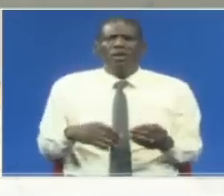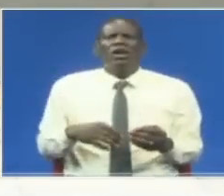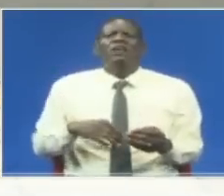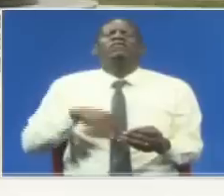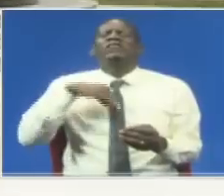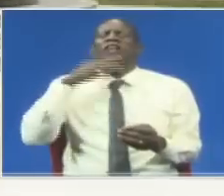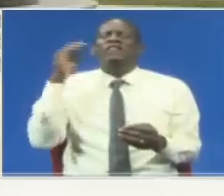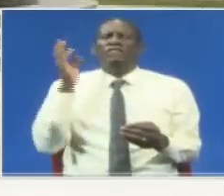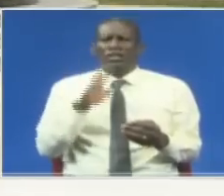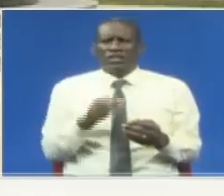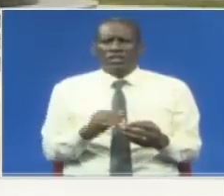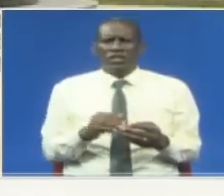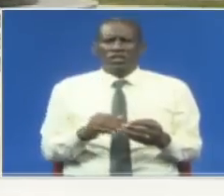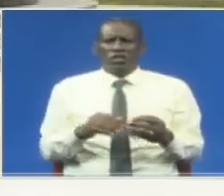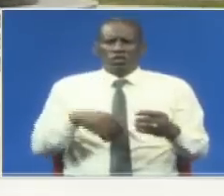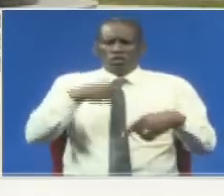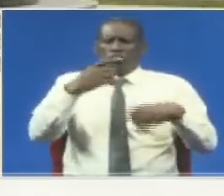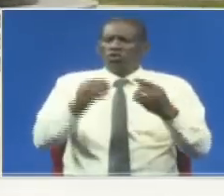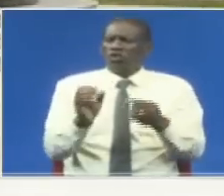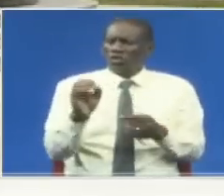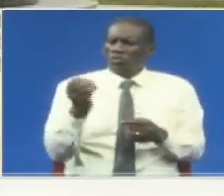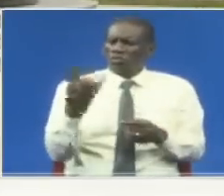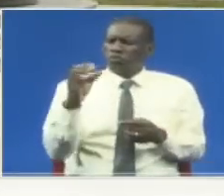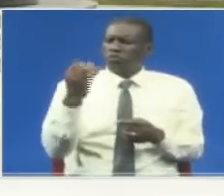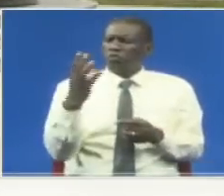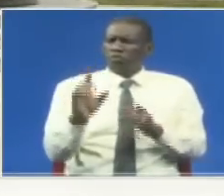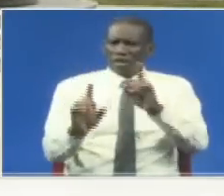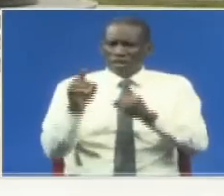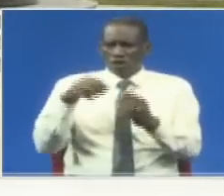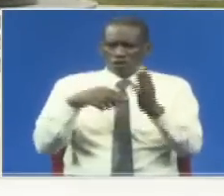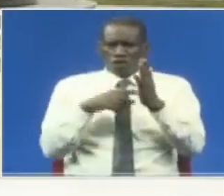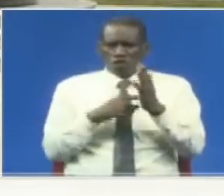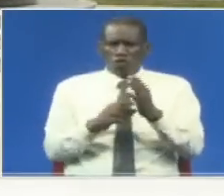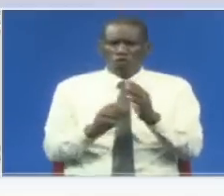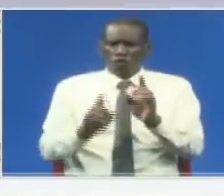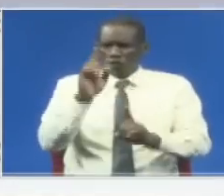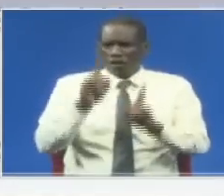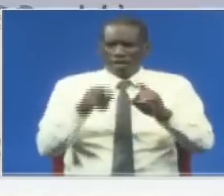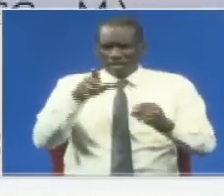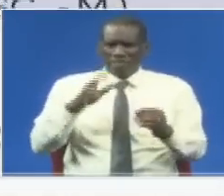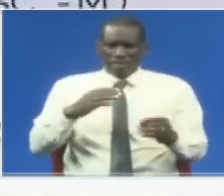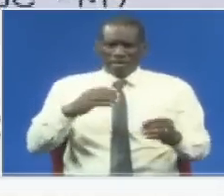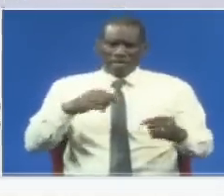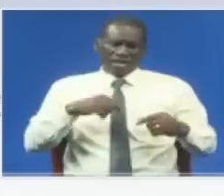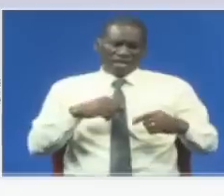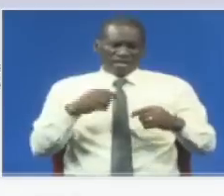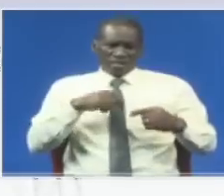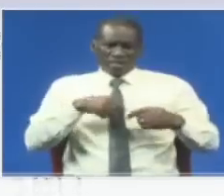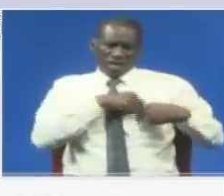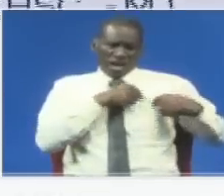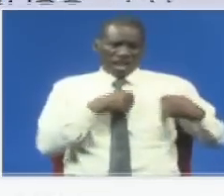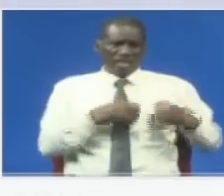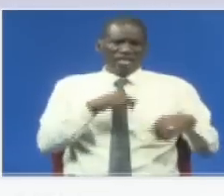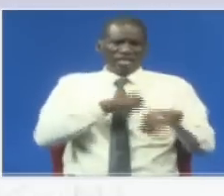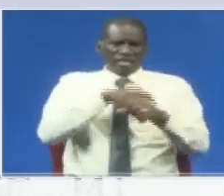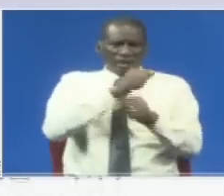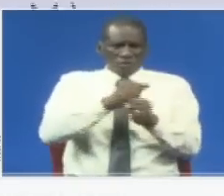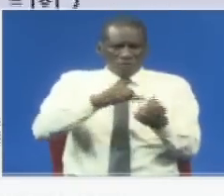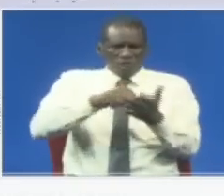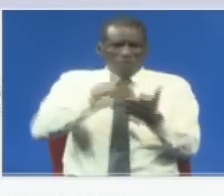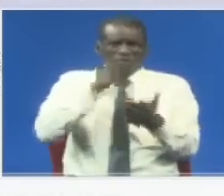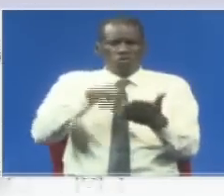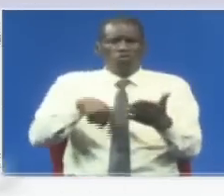Maulana. Kuzidi kuwaka kwa mwenge huu kunaashiria moto uliowaka vifuani mwao walipojitahidi kufanya walichohitaji kufanya